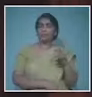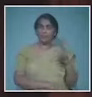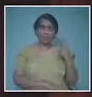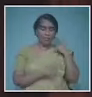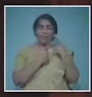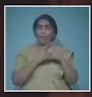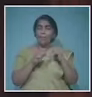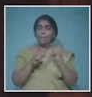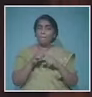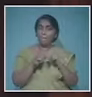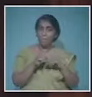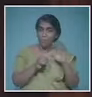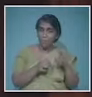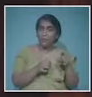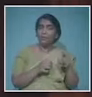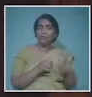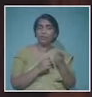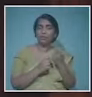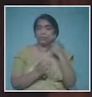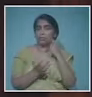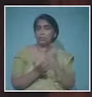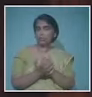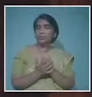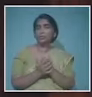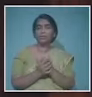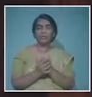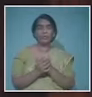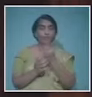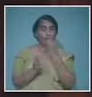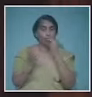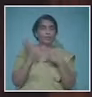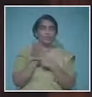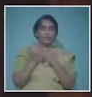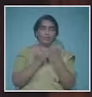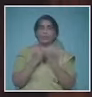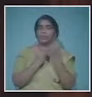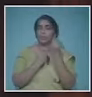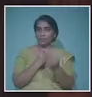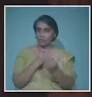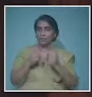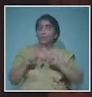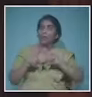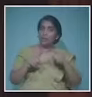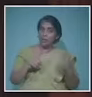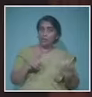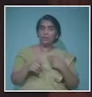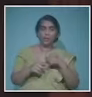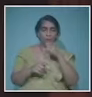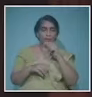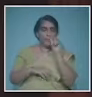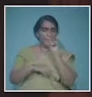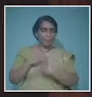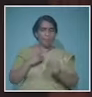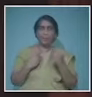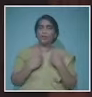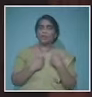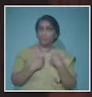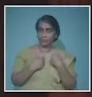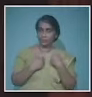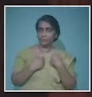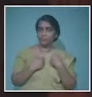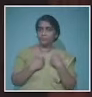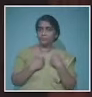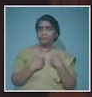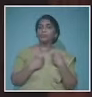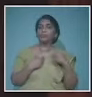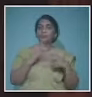විවිධාකාර ප්‍රශ්න තියෙන අයට ආර්ථික ප්‍රශ්න තියෙන මේ සමුදු සහනාධාරය දෙන්න. ඒ වගේම අනිත් පැත්තෙන් අපේ පැහැදිලි සැලැස්මක් තියෙනවා